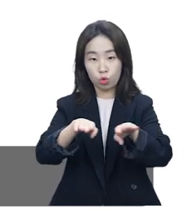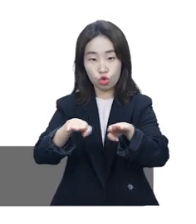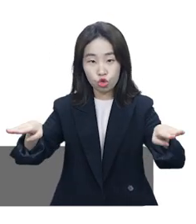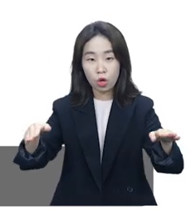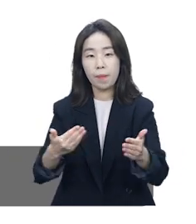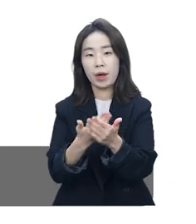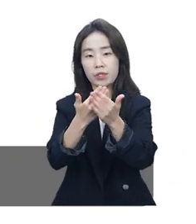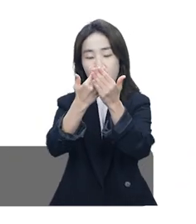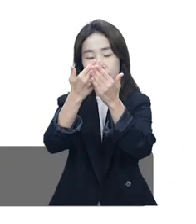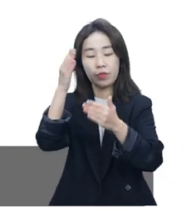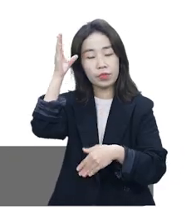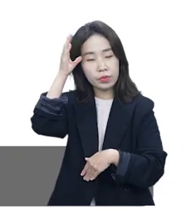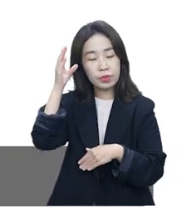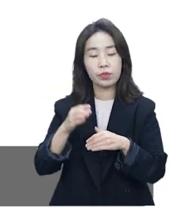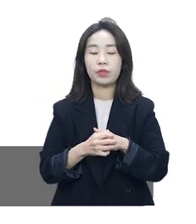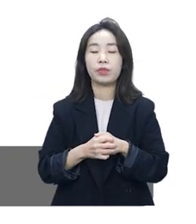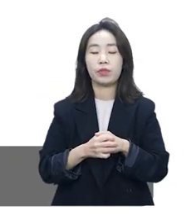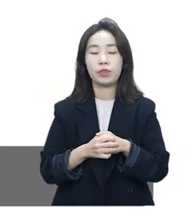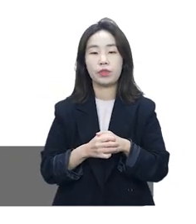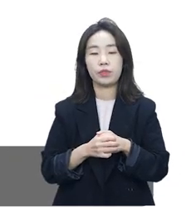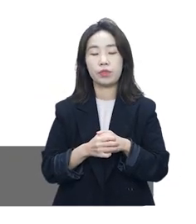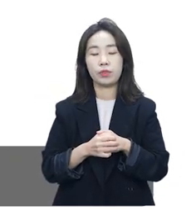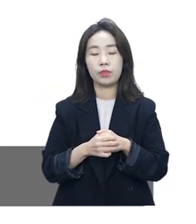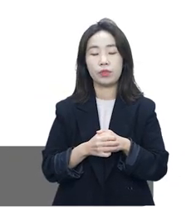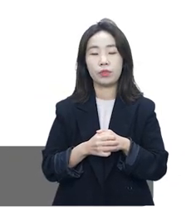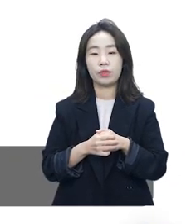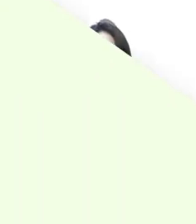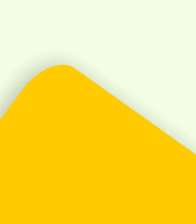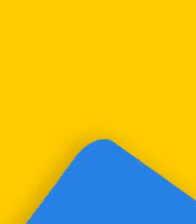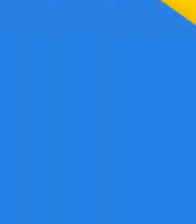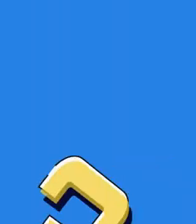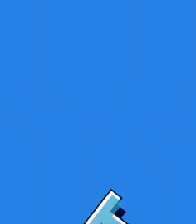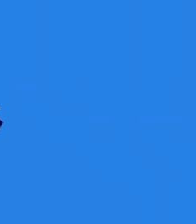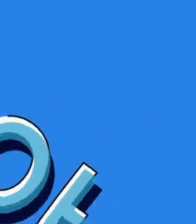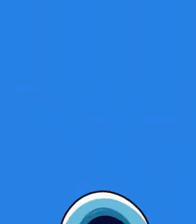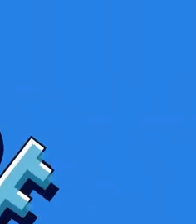균형 발전의 길이 활짝 열리기를 기대해 보겠습니다.